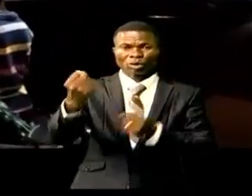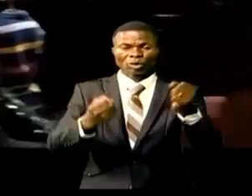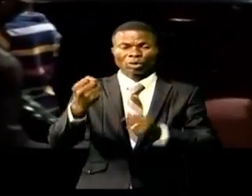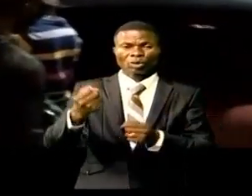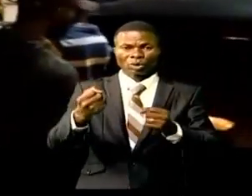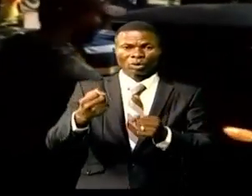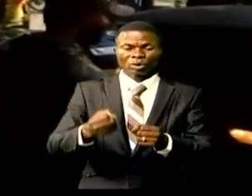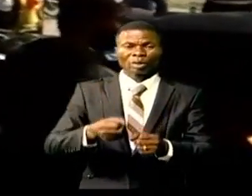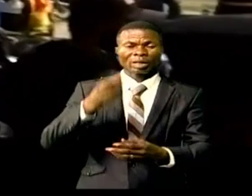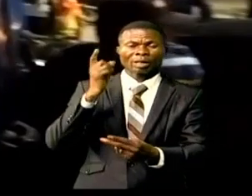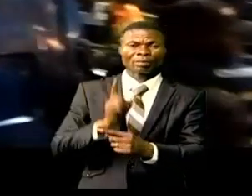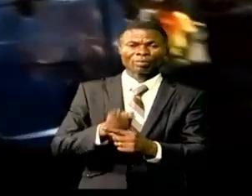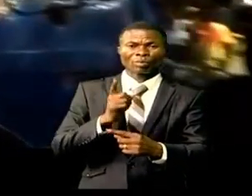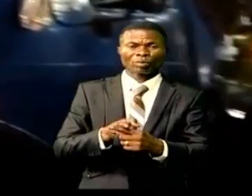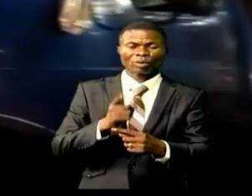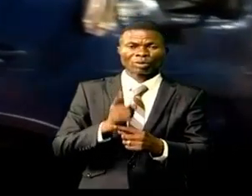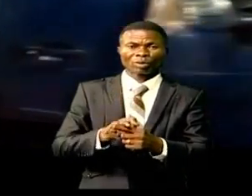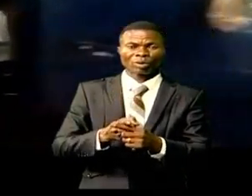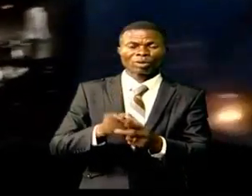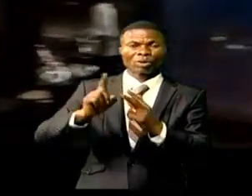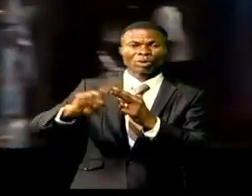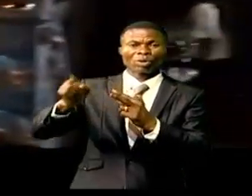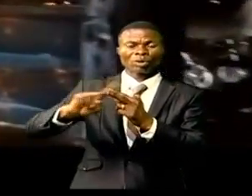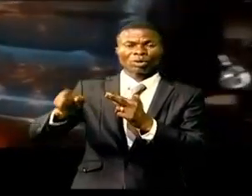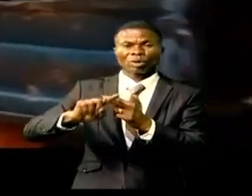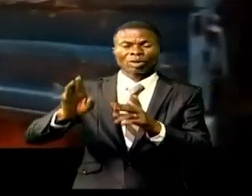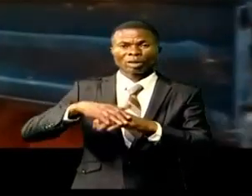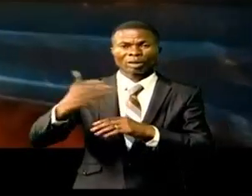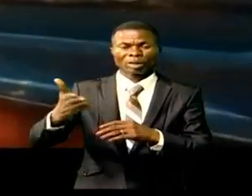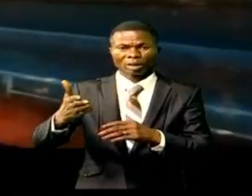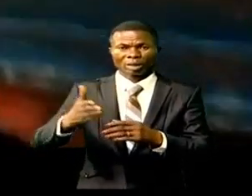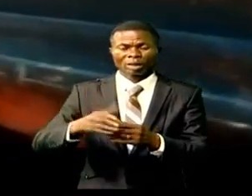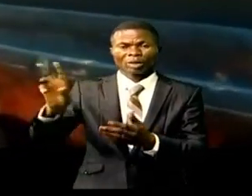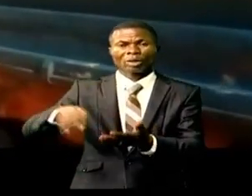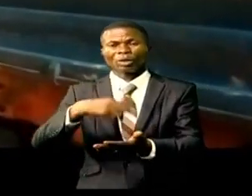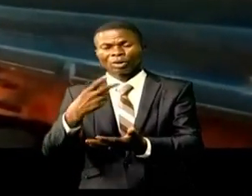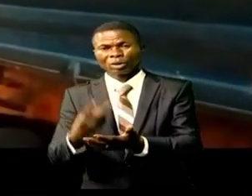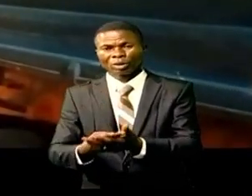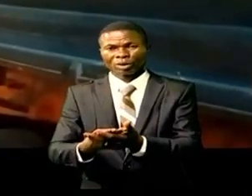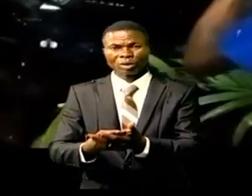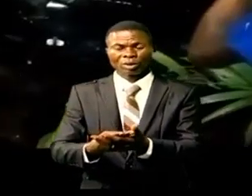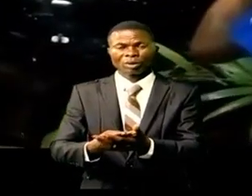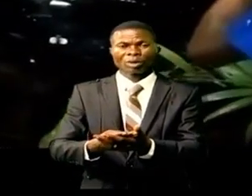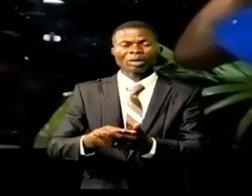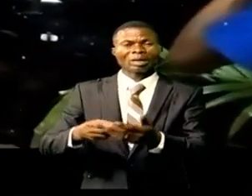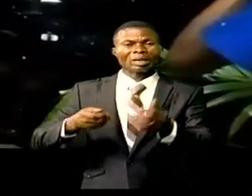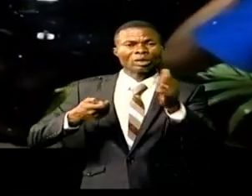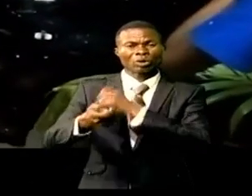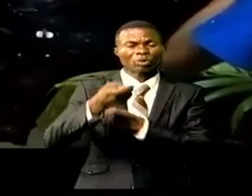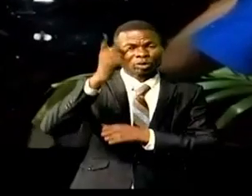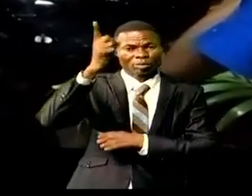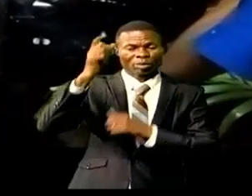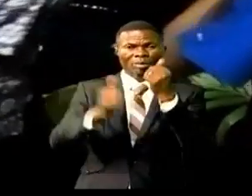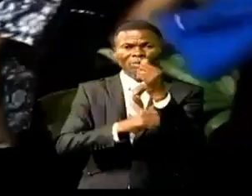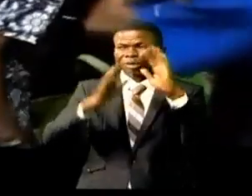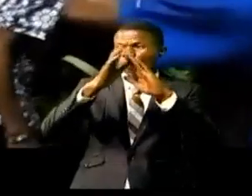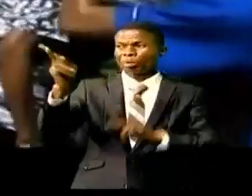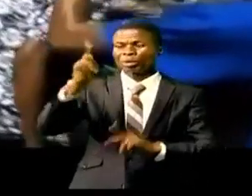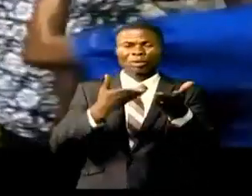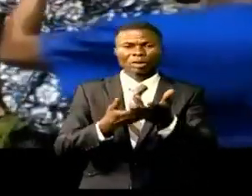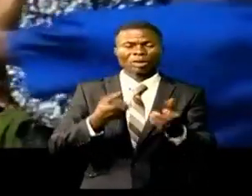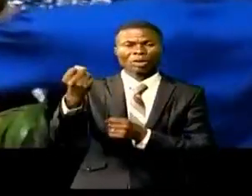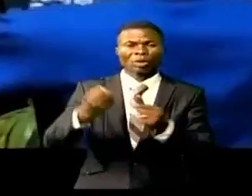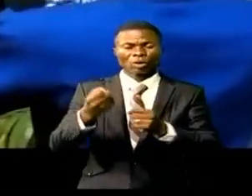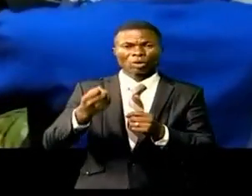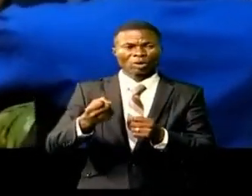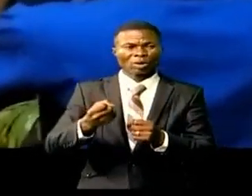marque Mercedes en fuite après avoir éclaboussé une première personne vers le Palais du Peuple. Ce camion a fini